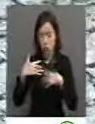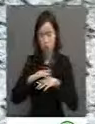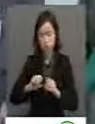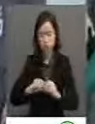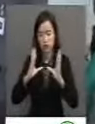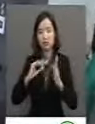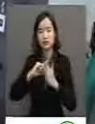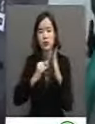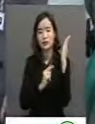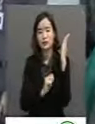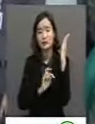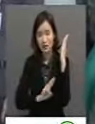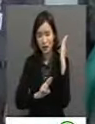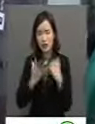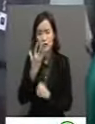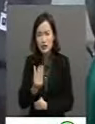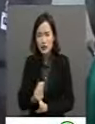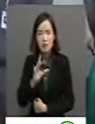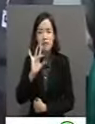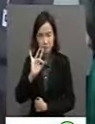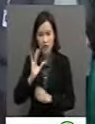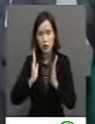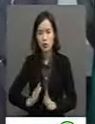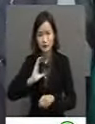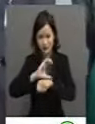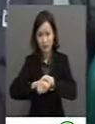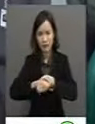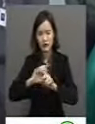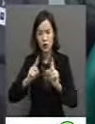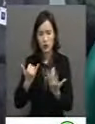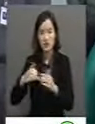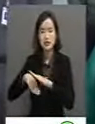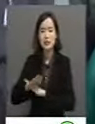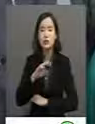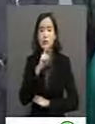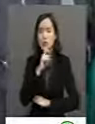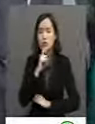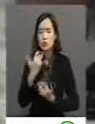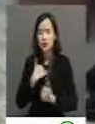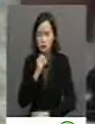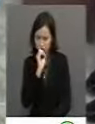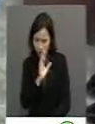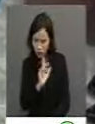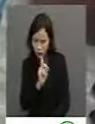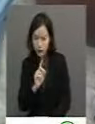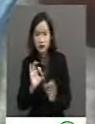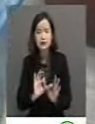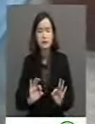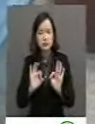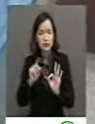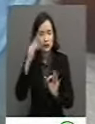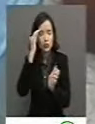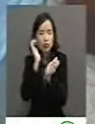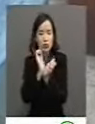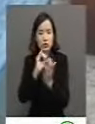จังหวัดตรังนะครับยังเหลืออีก8คนครับที่มีหมายจับแล้วยังหลบหนีอยู่ซึ่งสั่งกำชับครับไปที่ศูนย์ปฏิบัติการตำรว